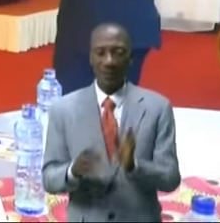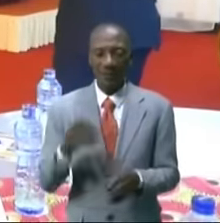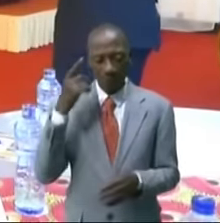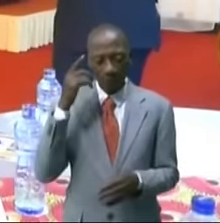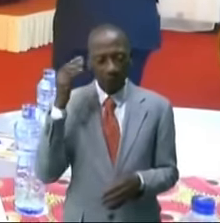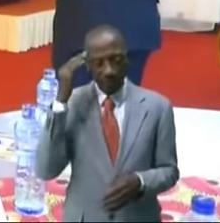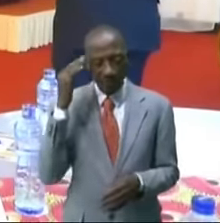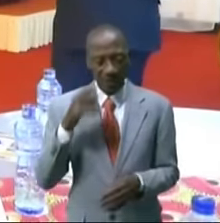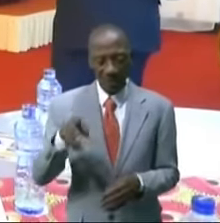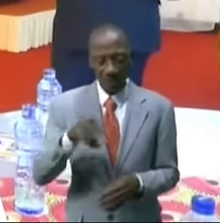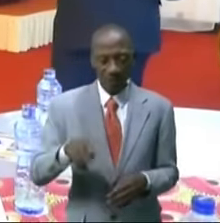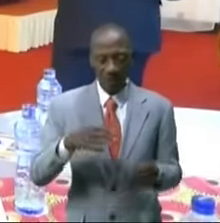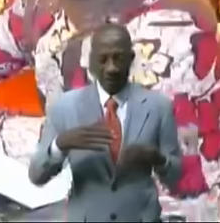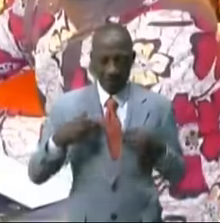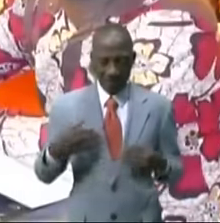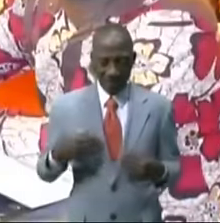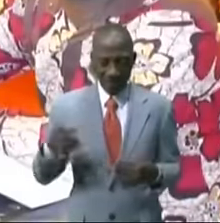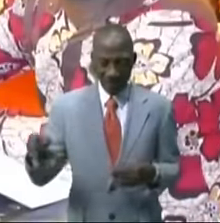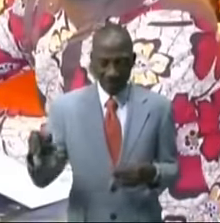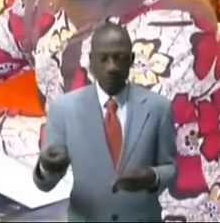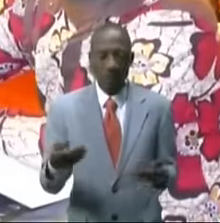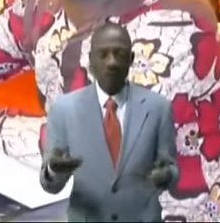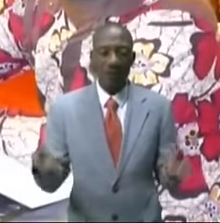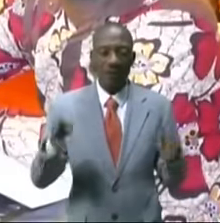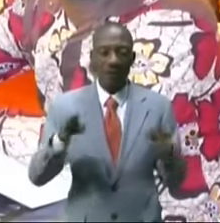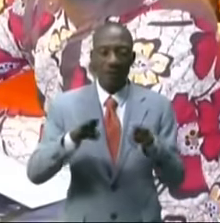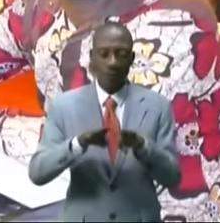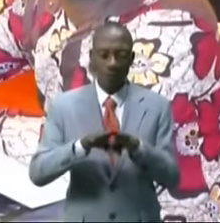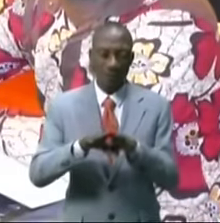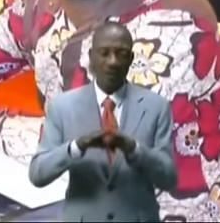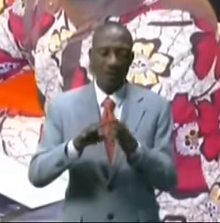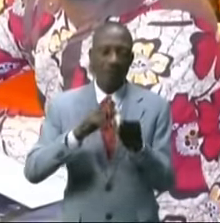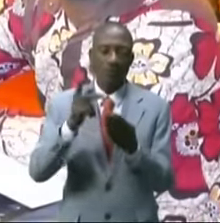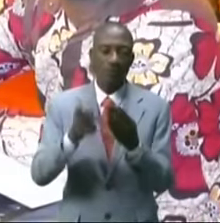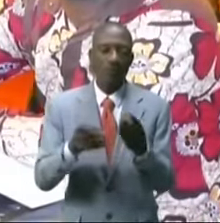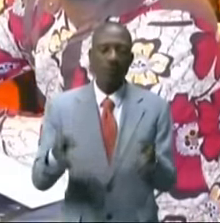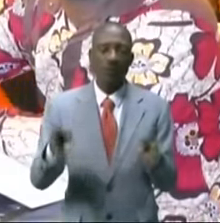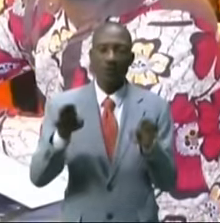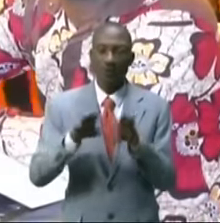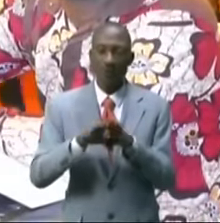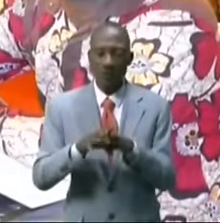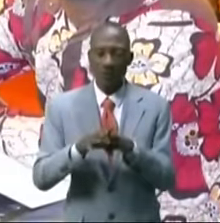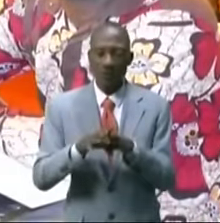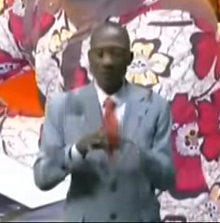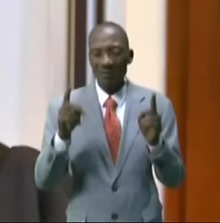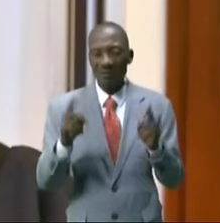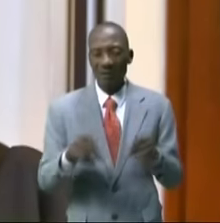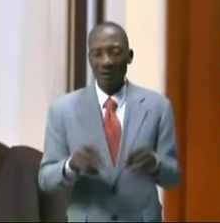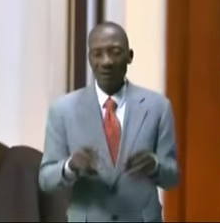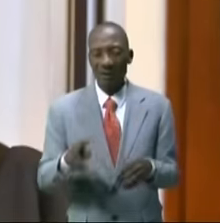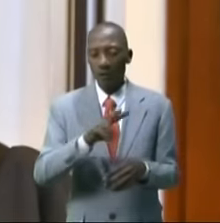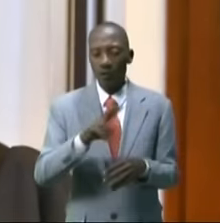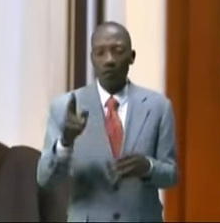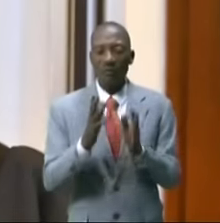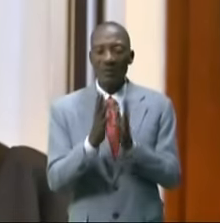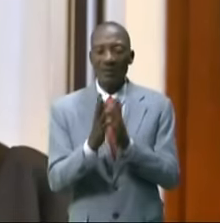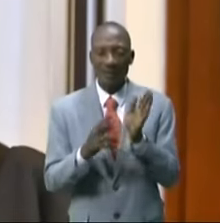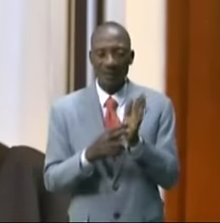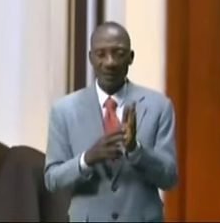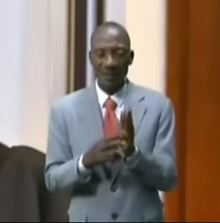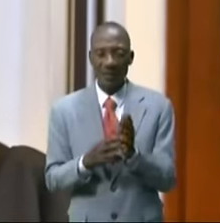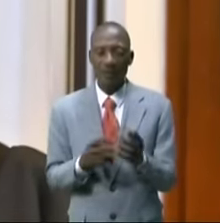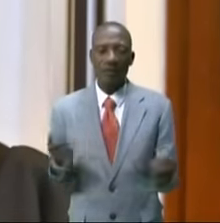la Santé qui a clôturé ce projet. Un projet pilote de 7 ans, débuté en 2017, il se clôture